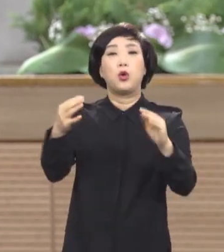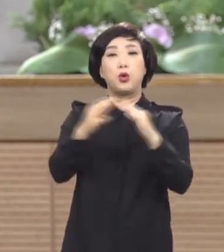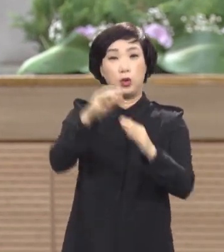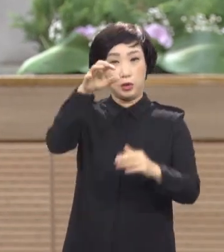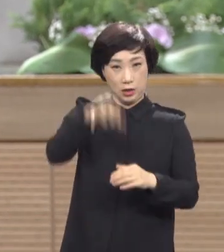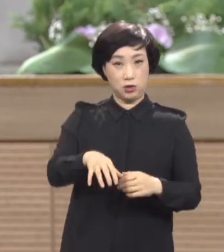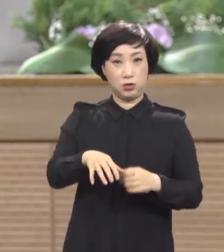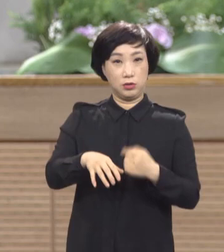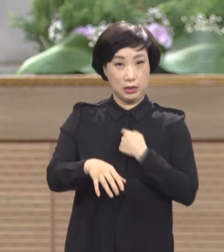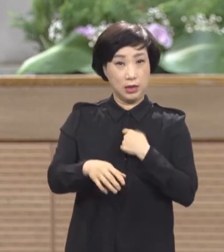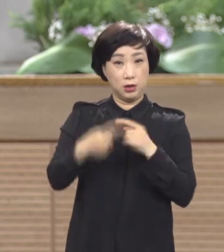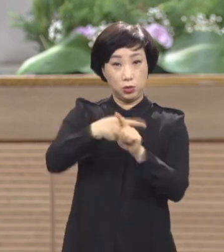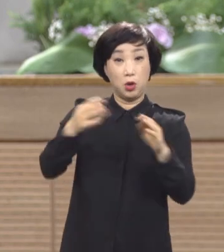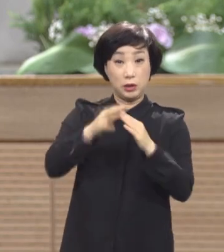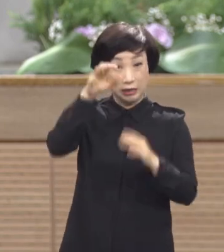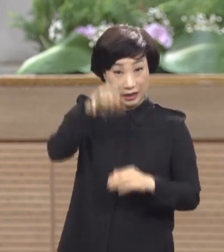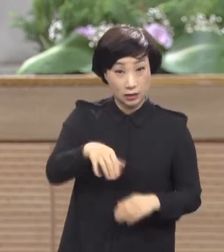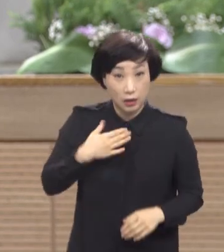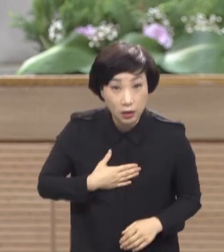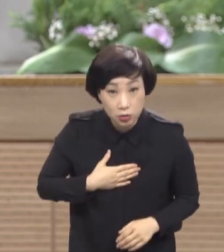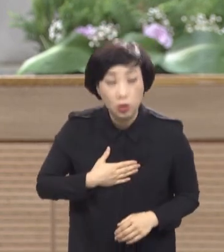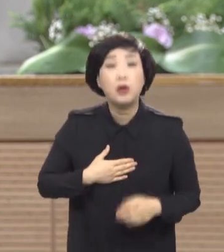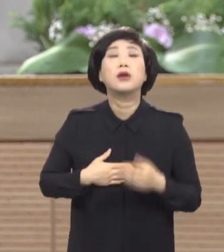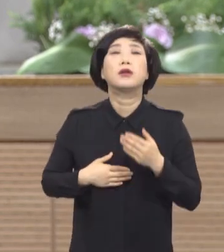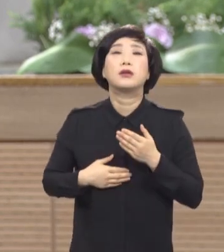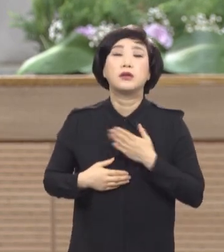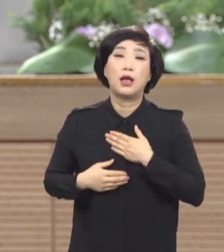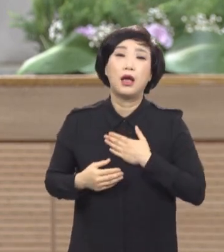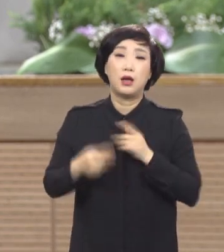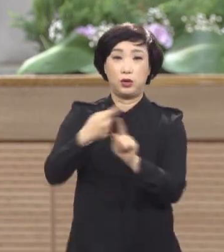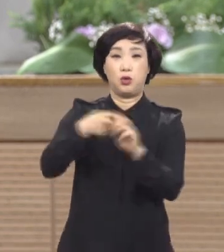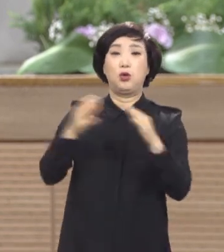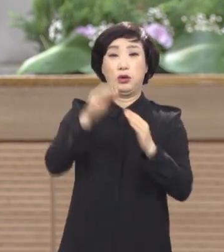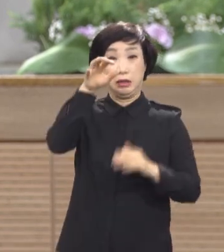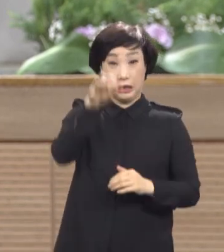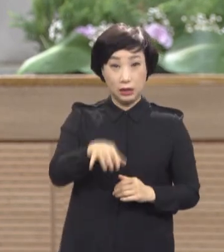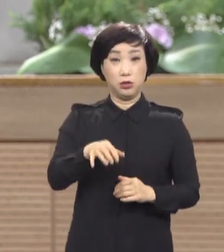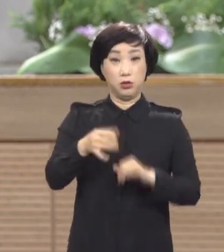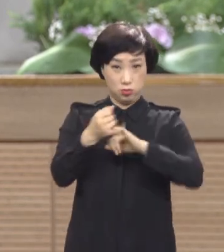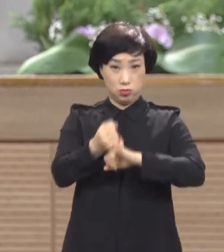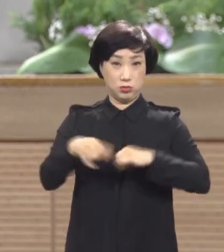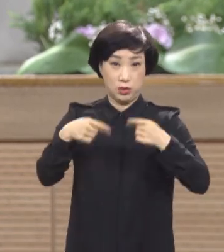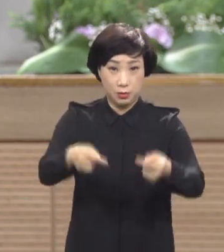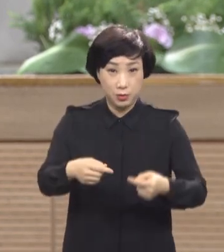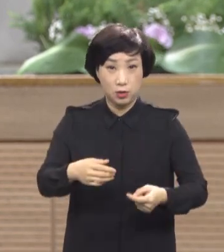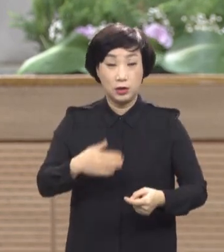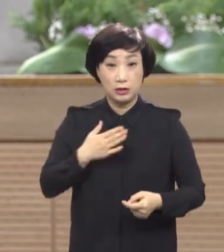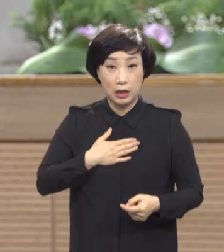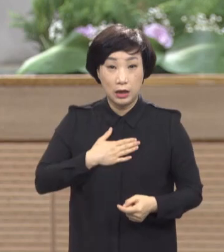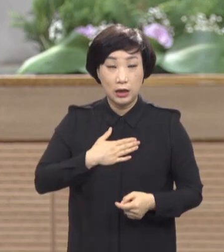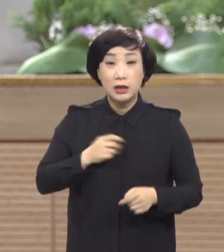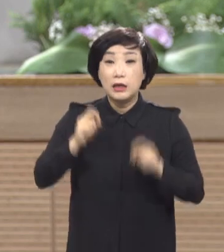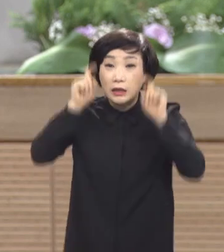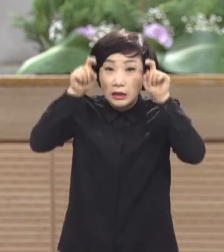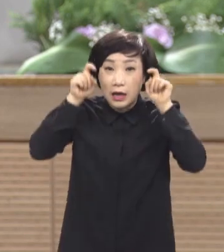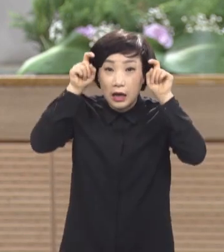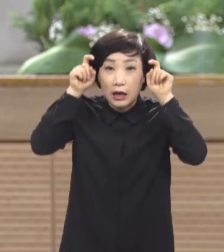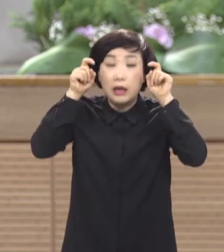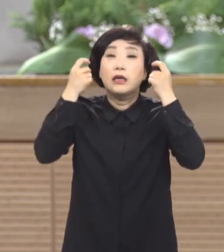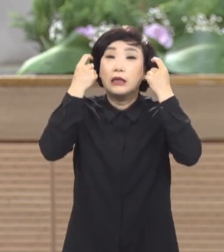반드시 자기 교회에서 반드시 장의 양의 우리에서